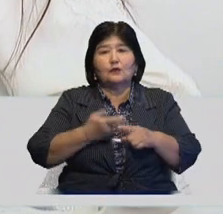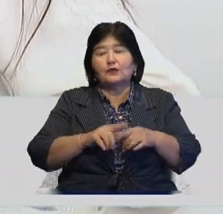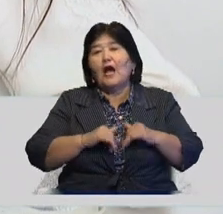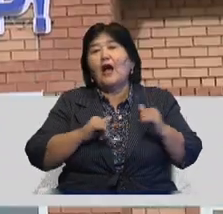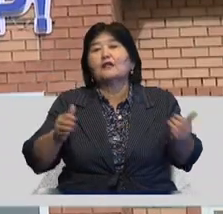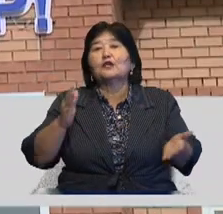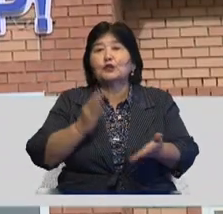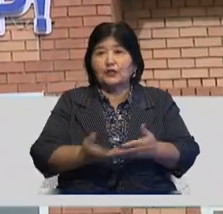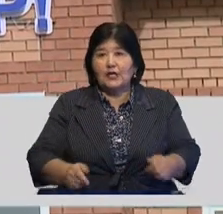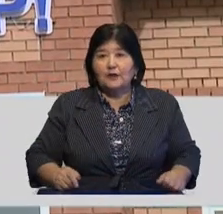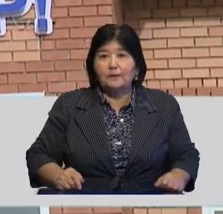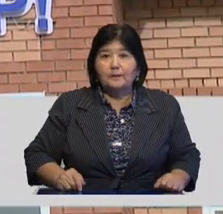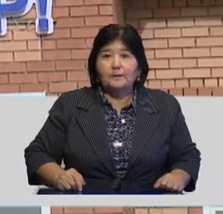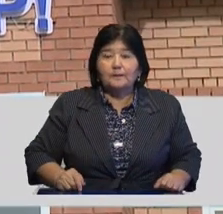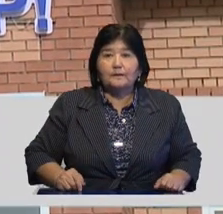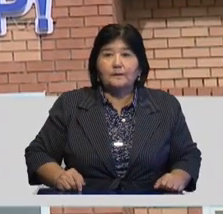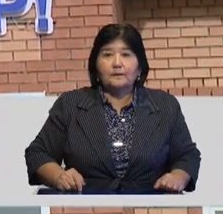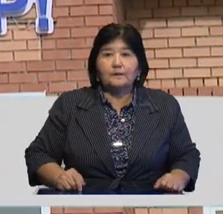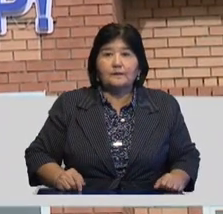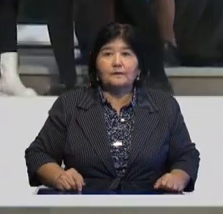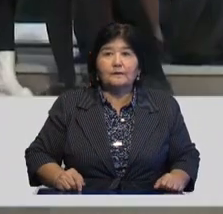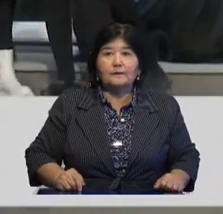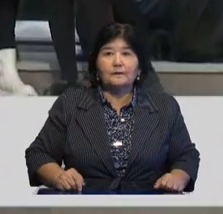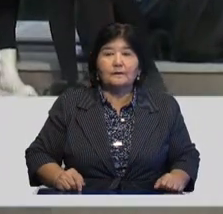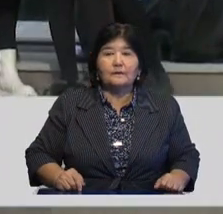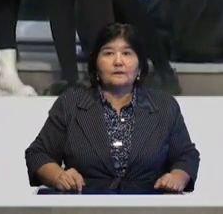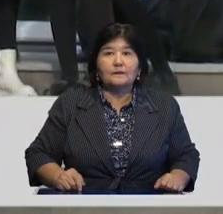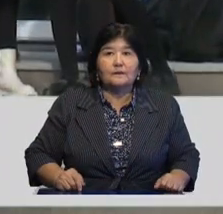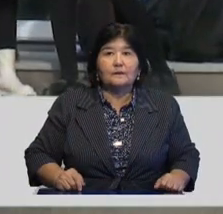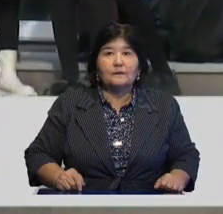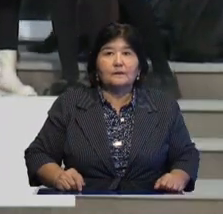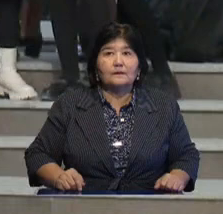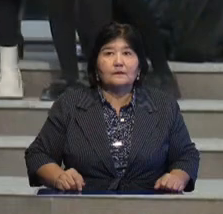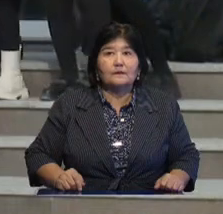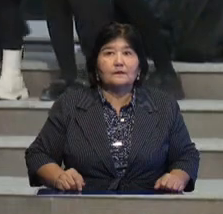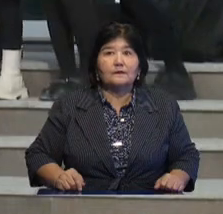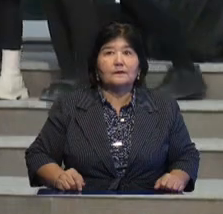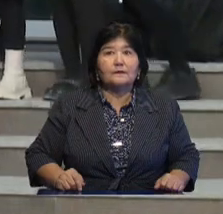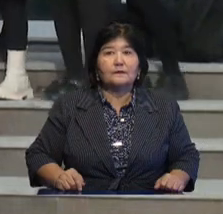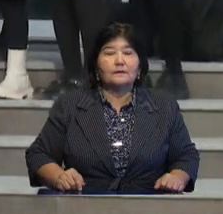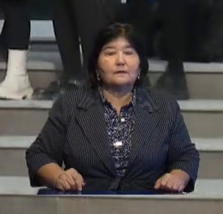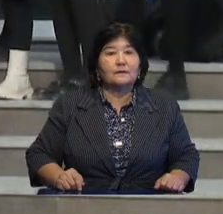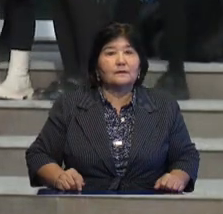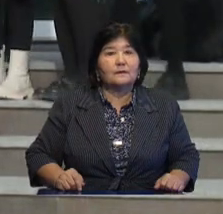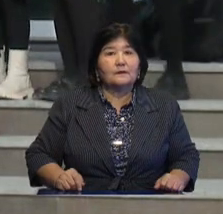арта түскендей. Дәулет Сағит, Ғалымжан Қожақов, Төрехан Қожахметов, Қызылорда телеарнасы, Шиелі ауданынан.